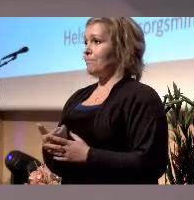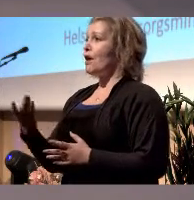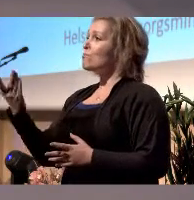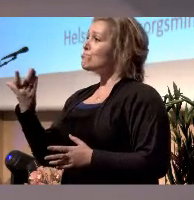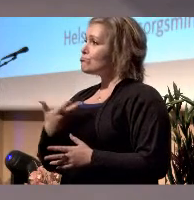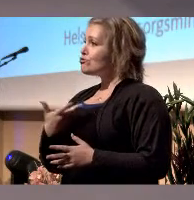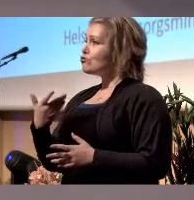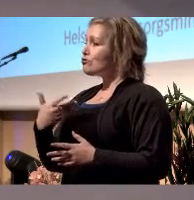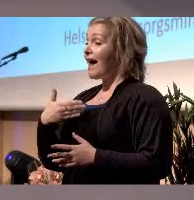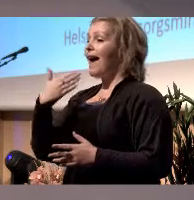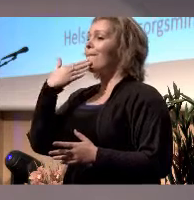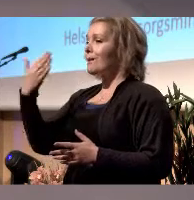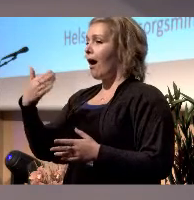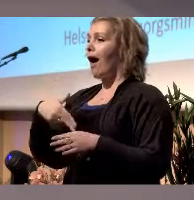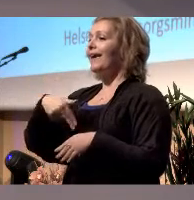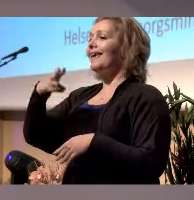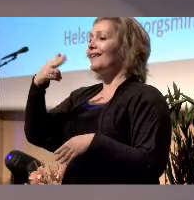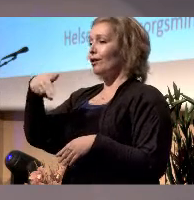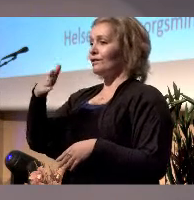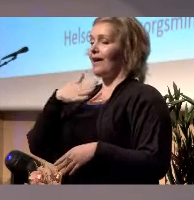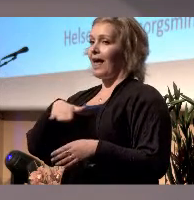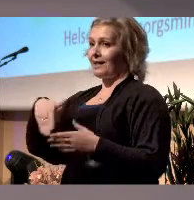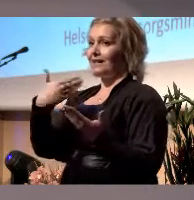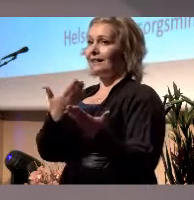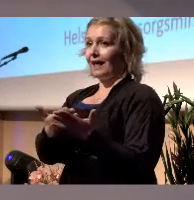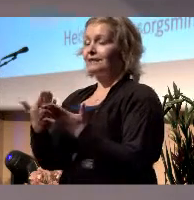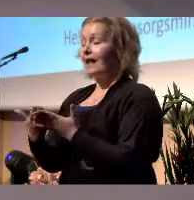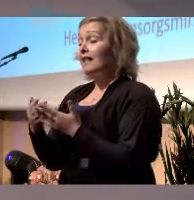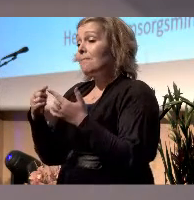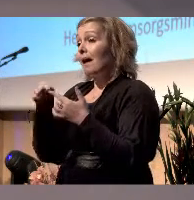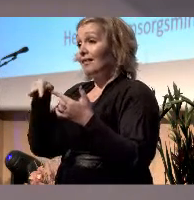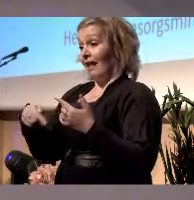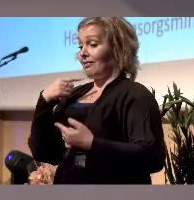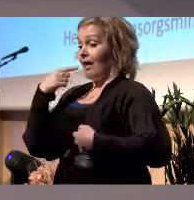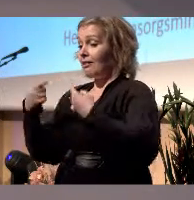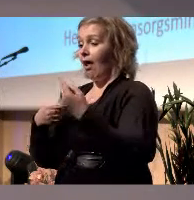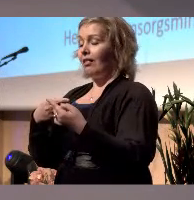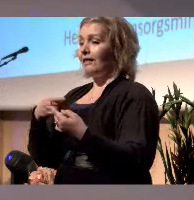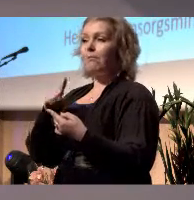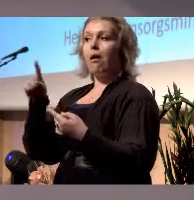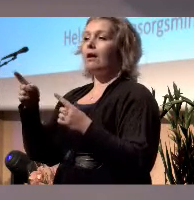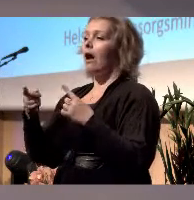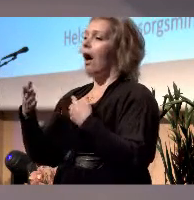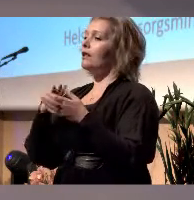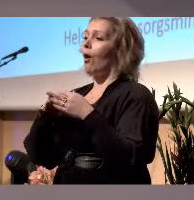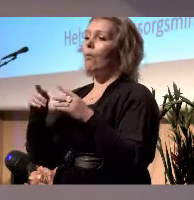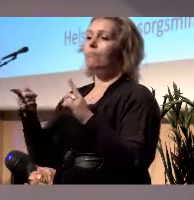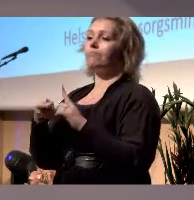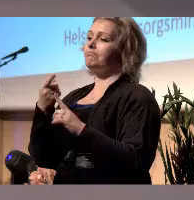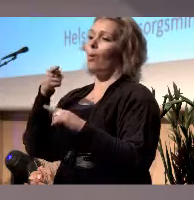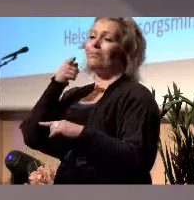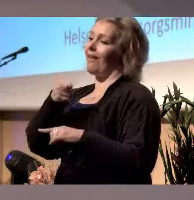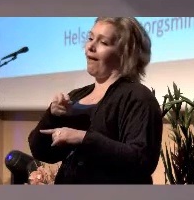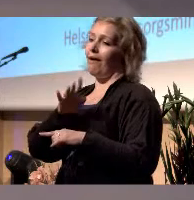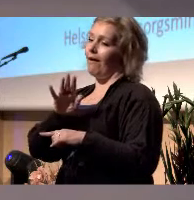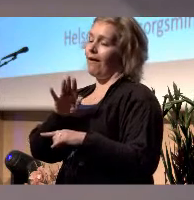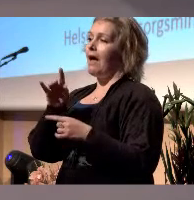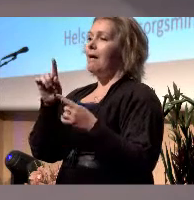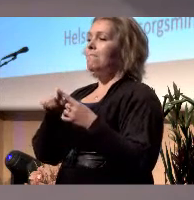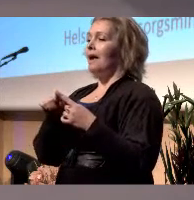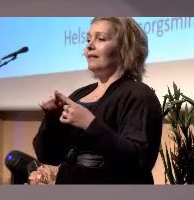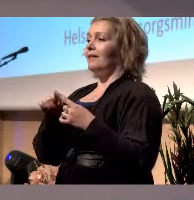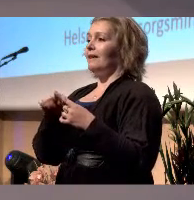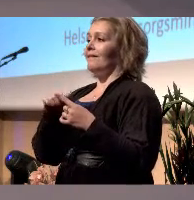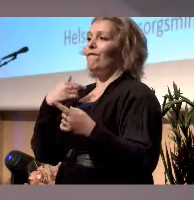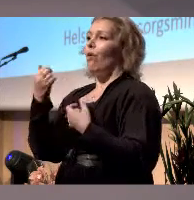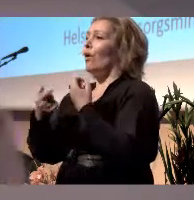Mye er bra i den norske helsetjenesten, men denne talen handler ikke først og fremst om det. Vi får